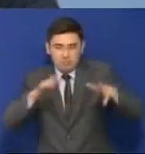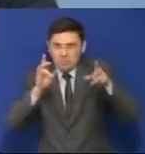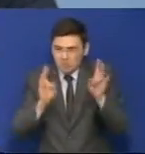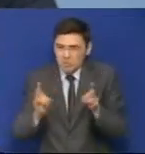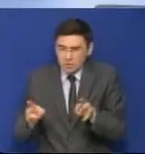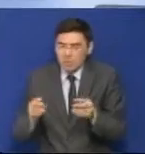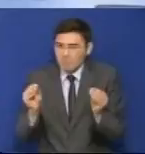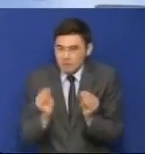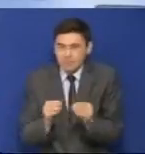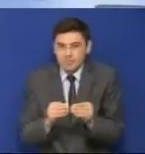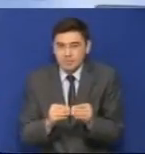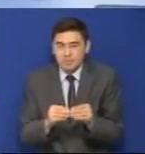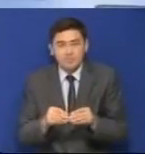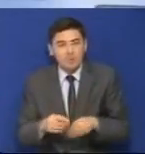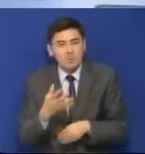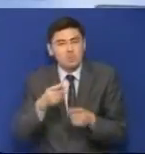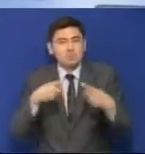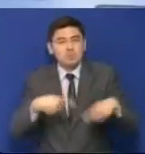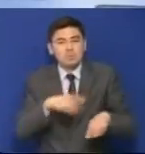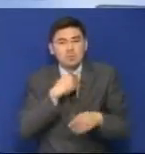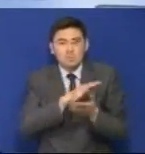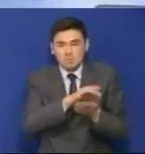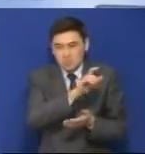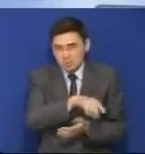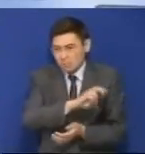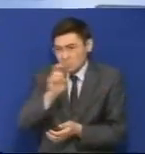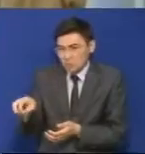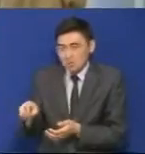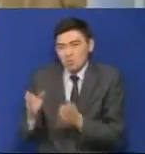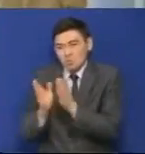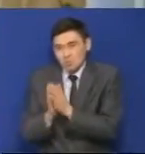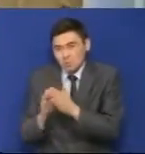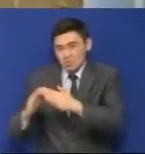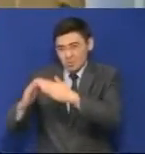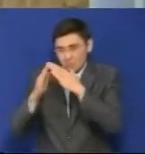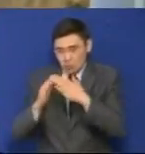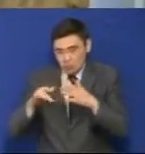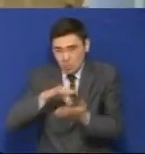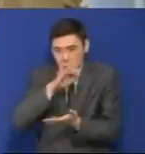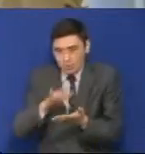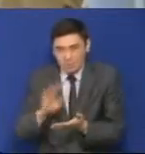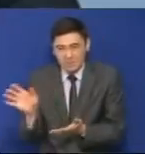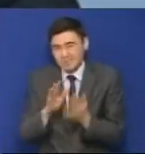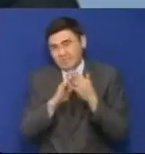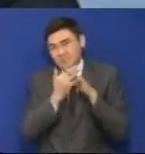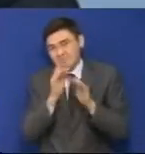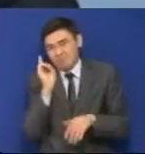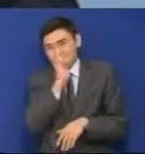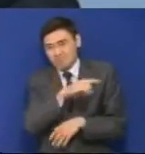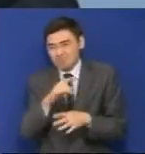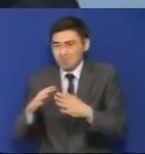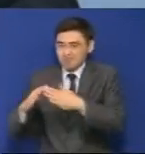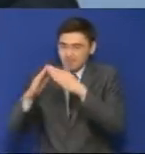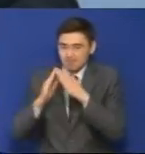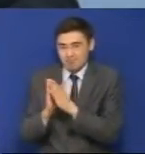су басады. Қабылдауға келген тағы бір семейліктің баспананы қаладан емес, ауылдық жерден бөліп беру мәселесіне атқарушы орган өкілдері